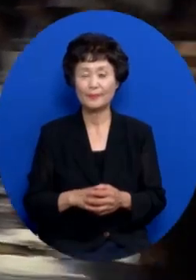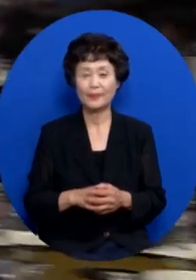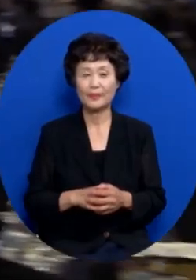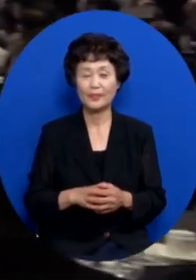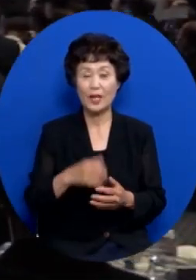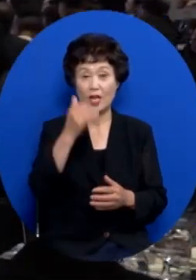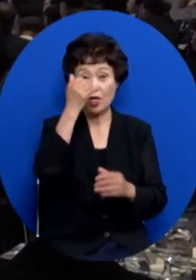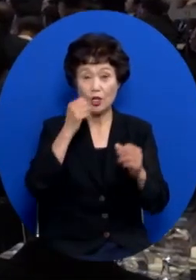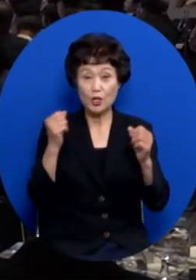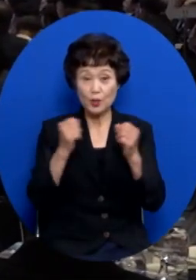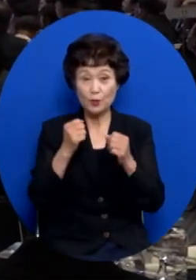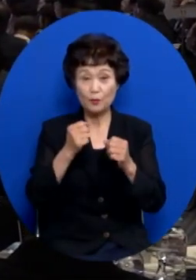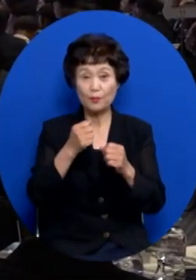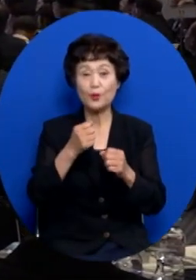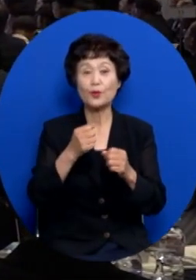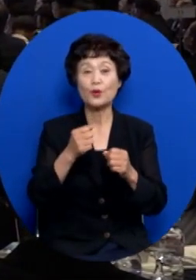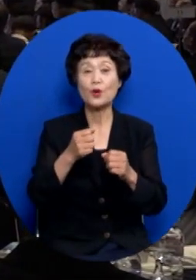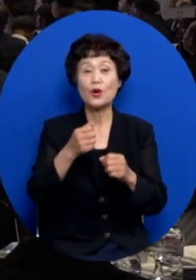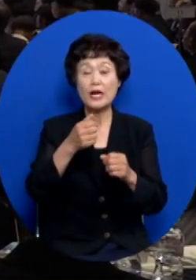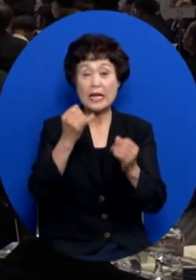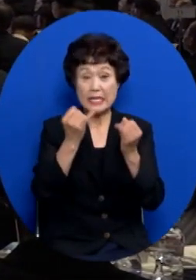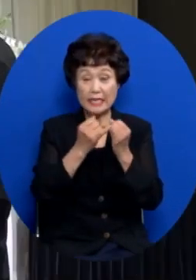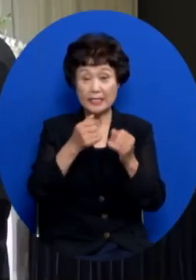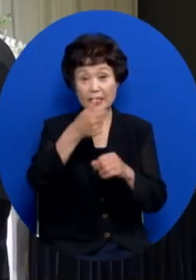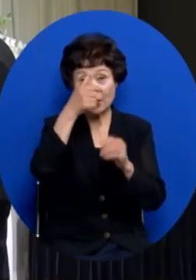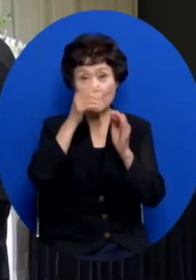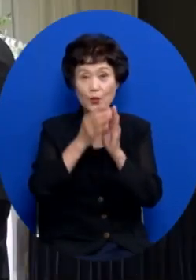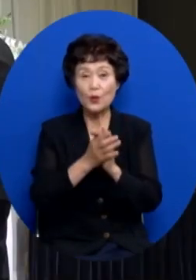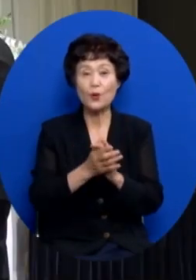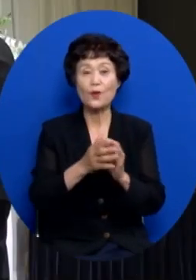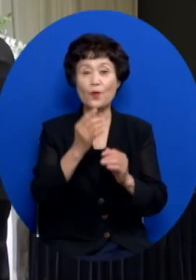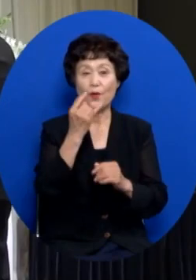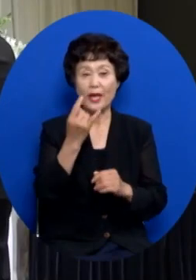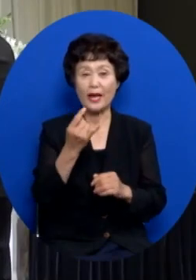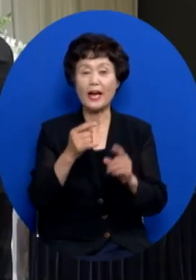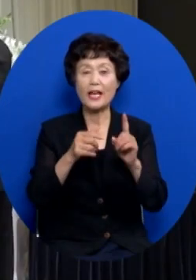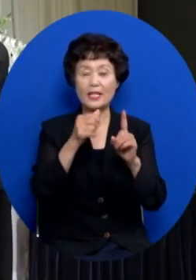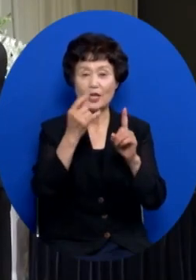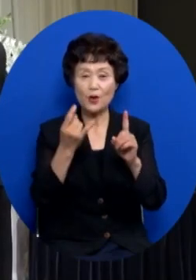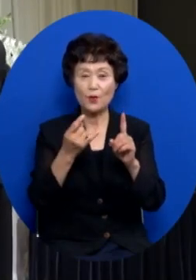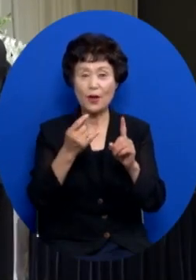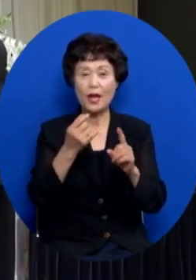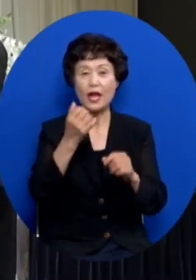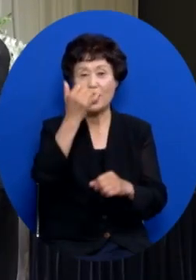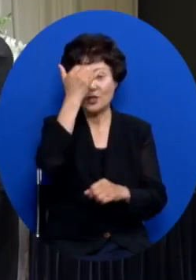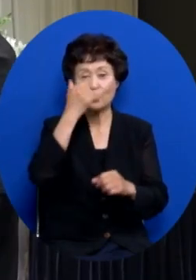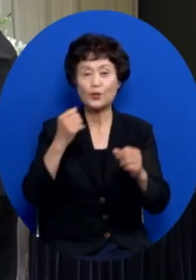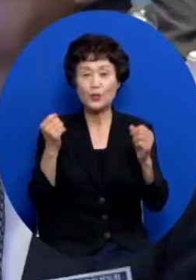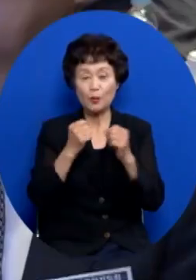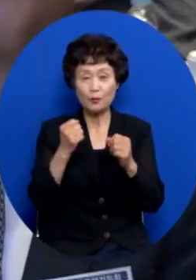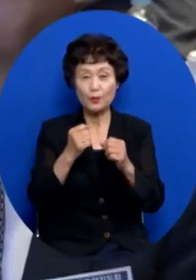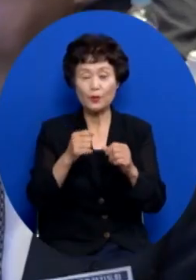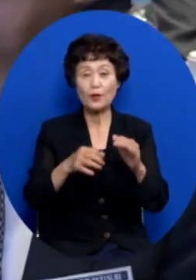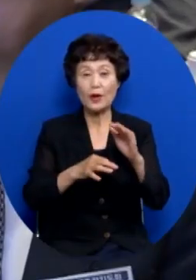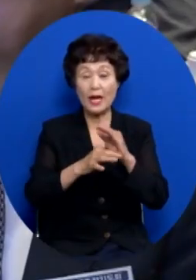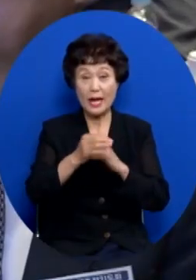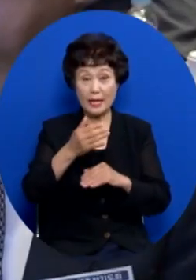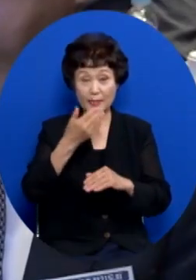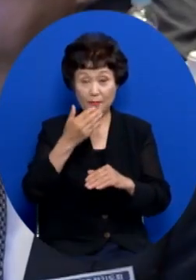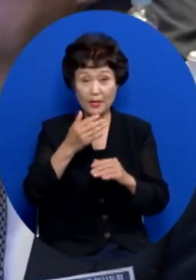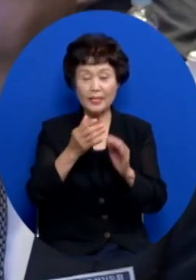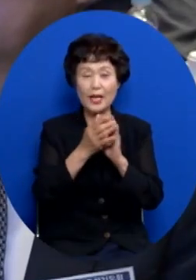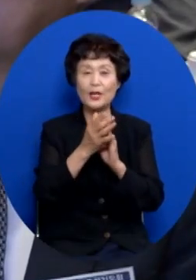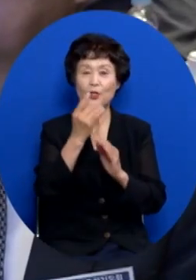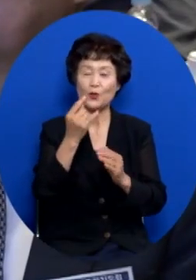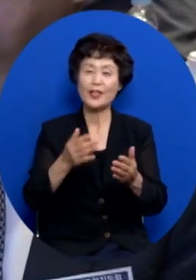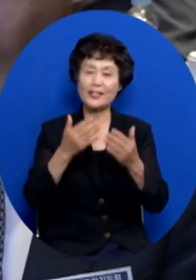충북 기독 CEO 선교회가 충북을 복음화되게 하옵소서란 주제로 제1회 충청북도 조찬기도회를 진행했습니다 이날